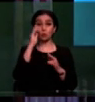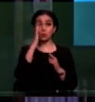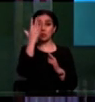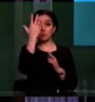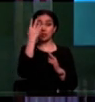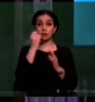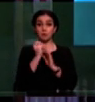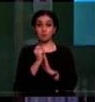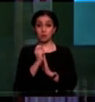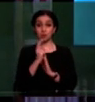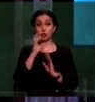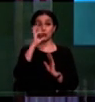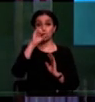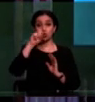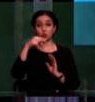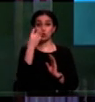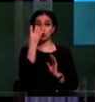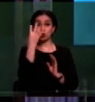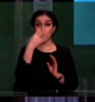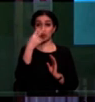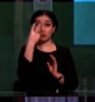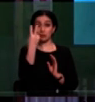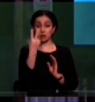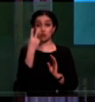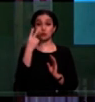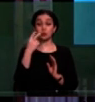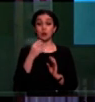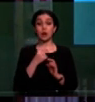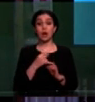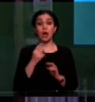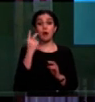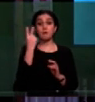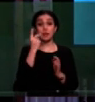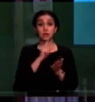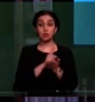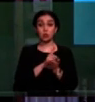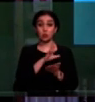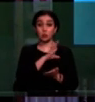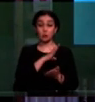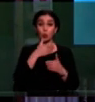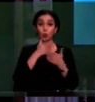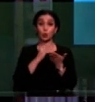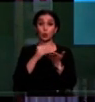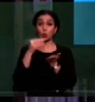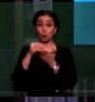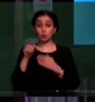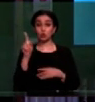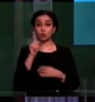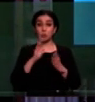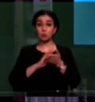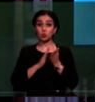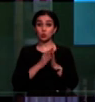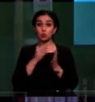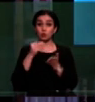двенадцатых, примерно 0,42. Второе задание было – купили хлеб при условии, что